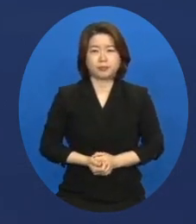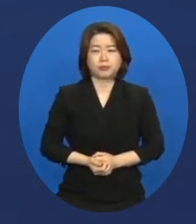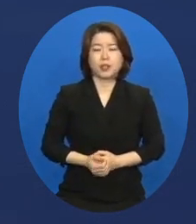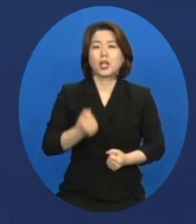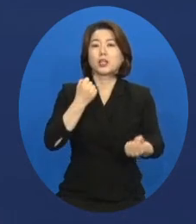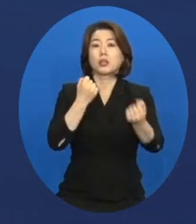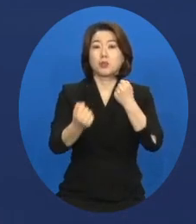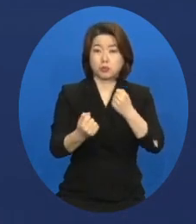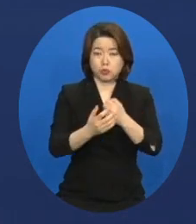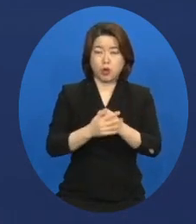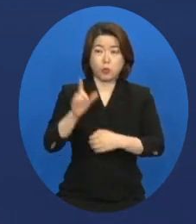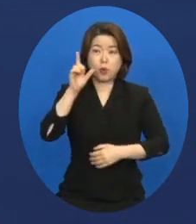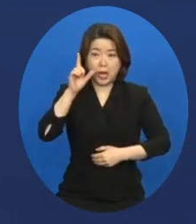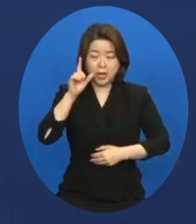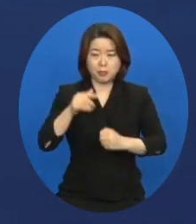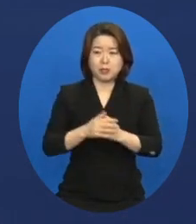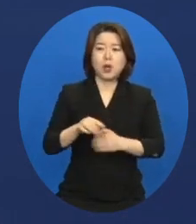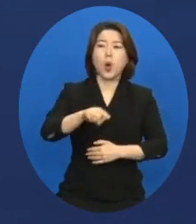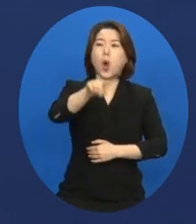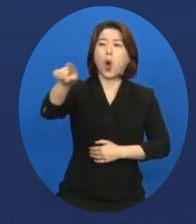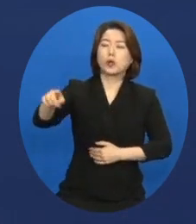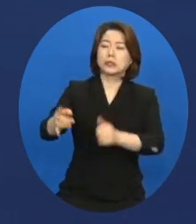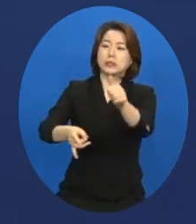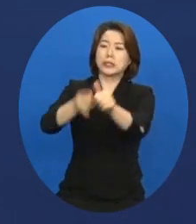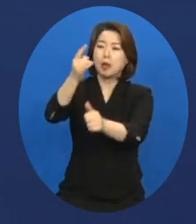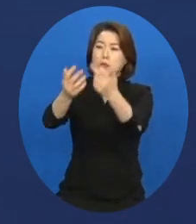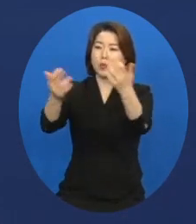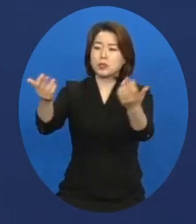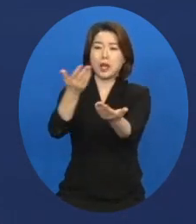그런데도 갈렙이 그 헤브론 산지를 요청한 것은